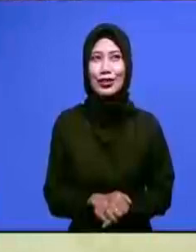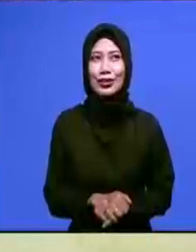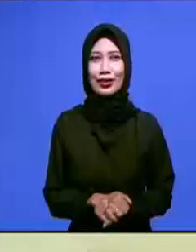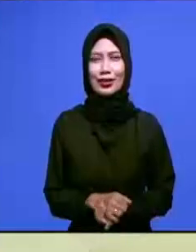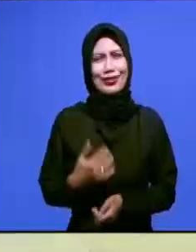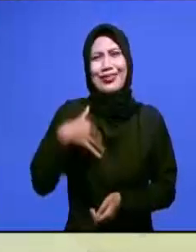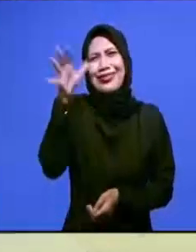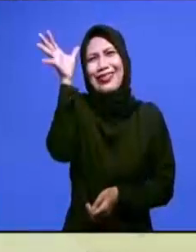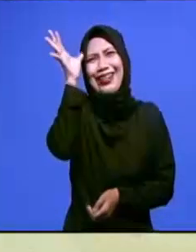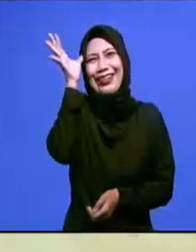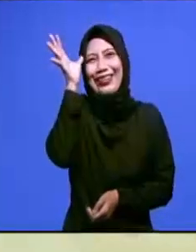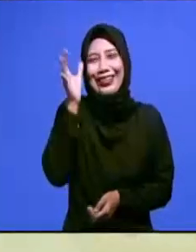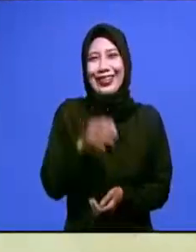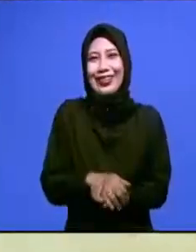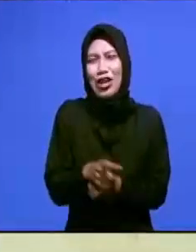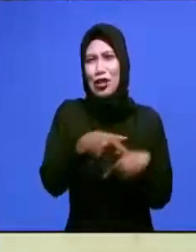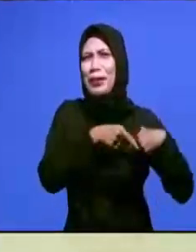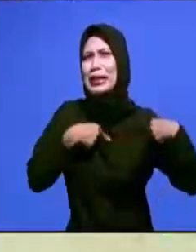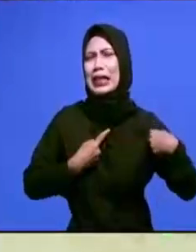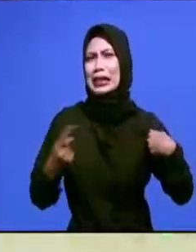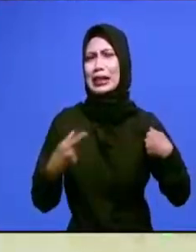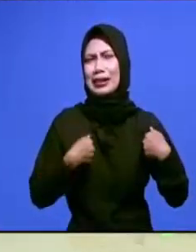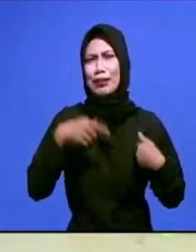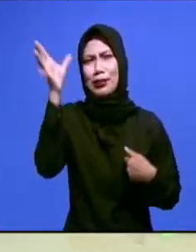Saya nggak tahu itu kan pada panitianya.